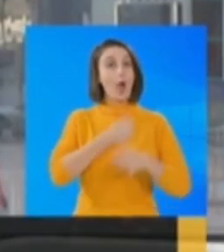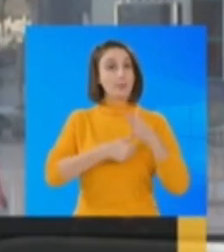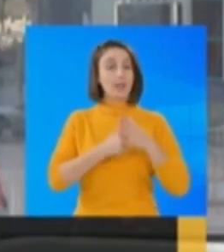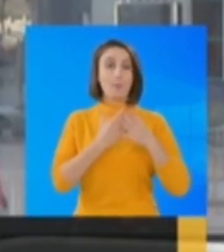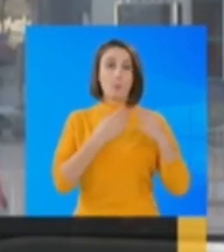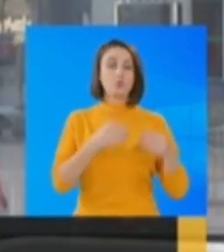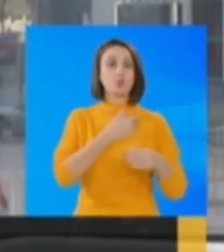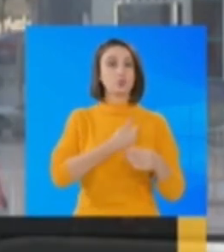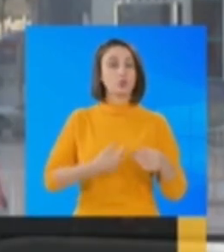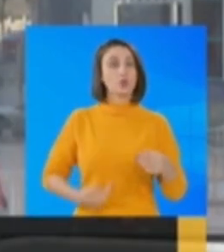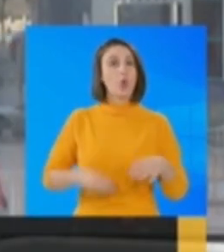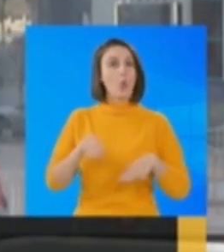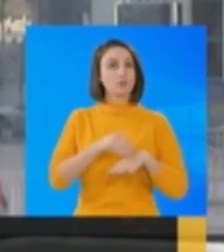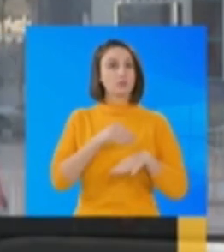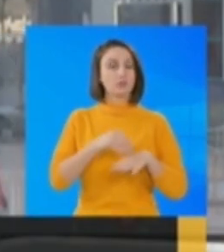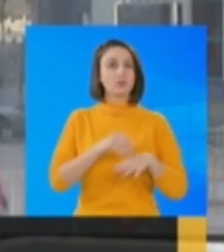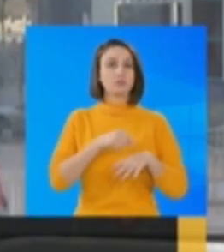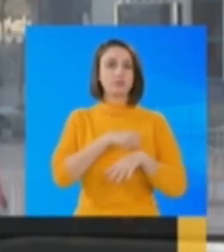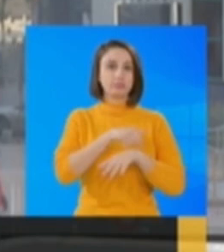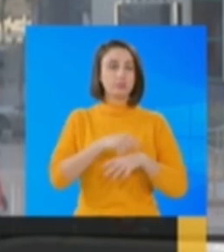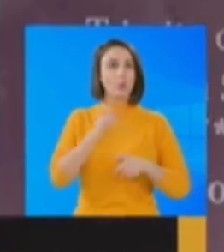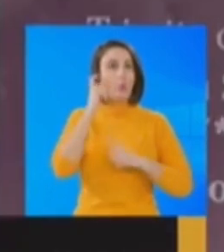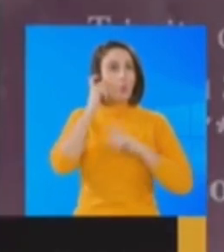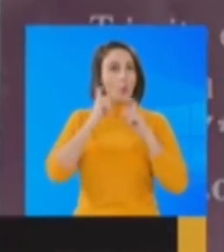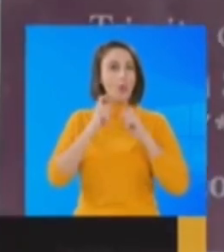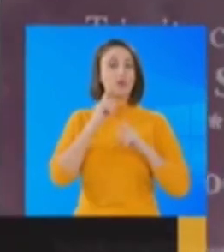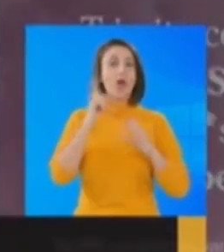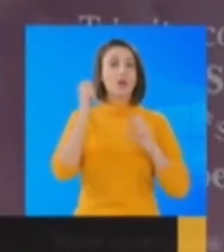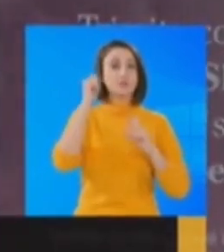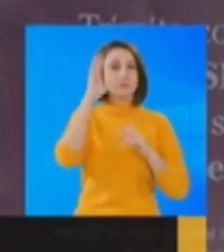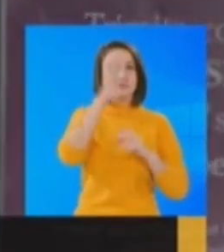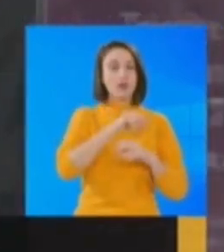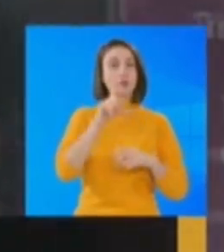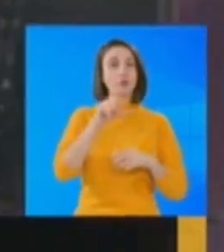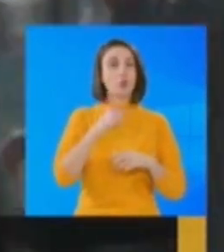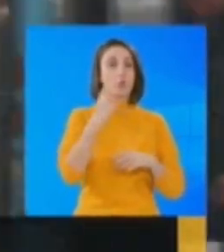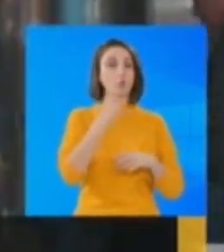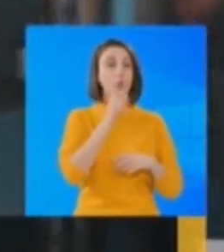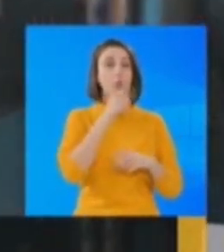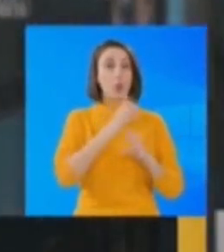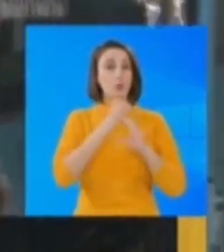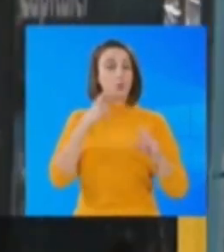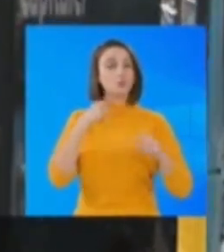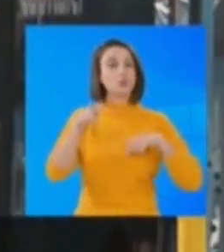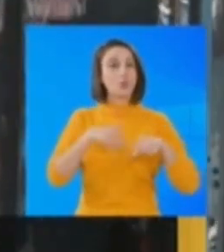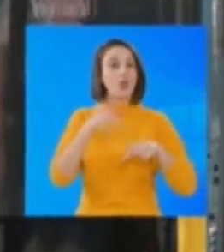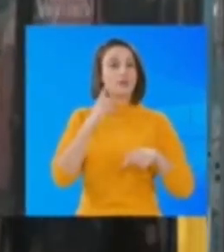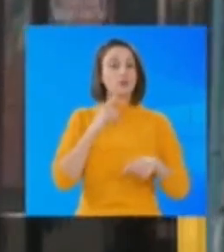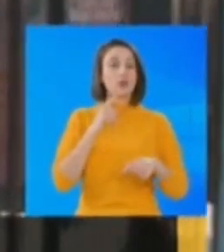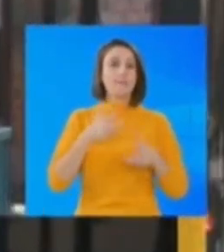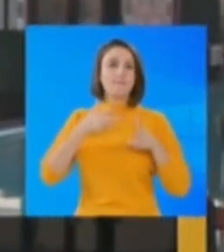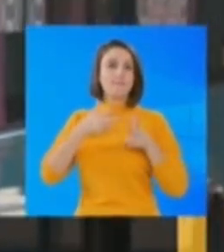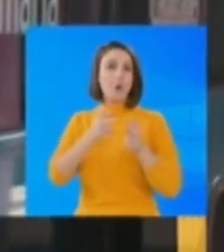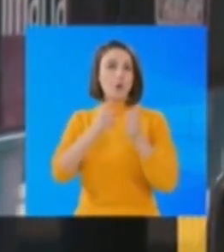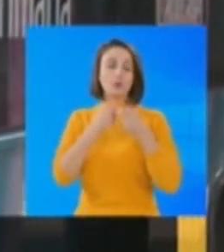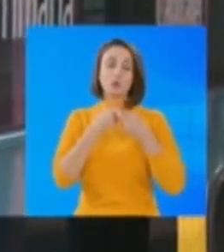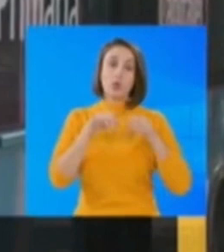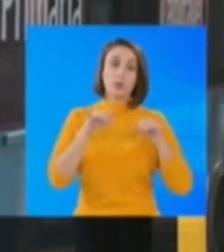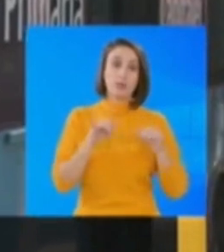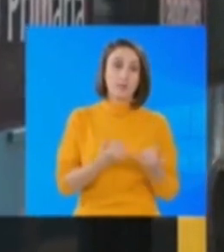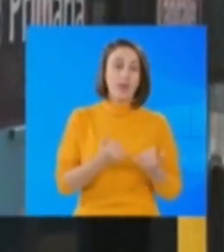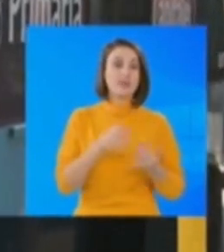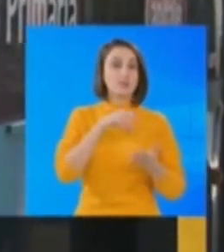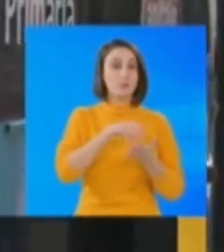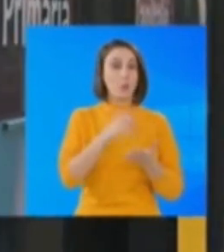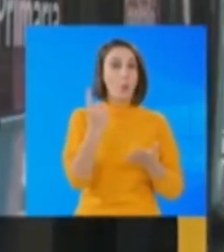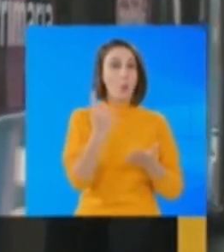Pericol în capitală, mai mulți bucureșteni au trăit clipe de groază aseară în jurul orei 21. În autobuzul cu care circulau au fost trase focuri de armă.